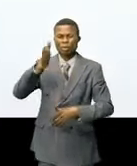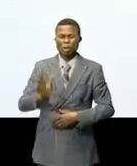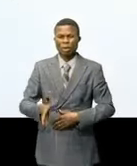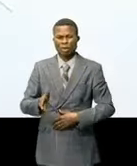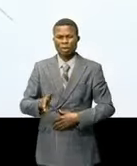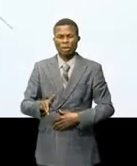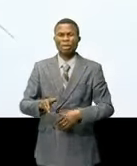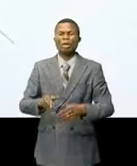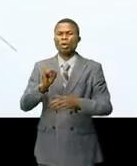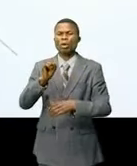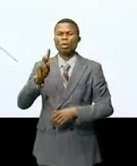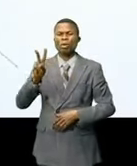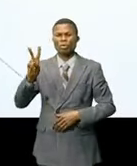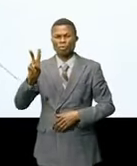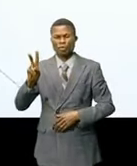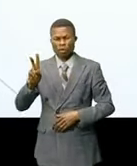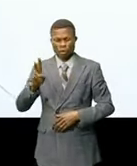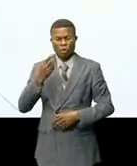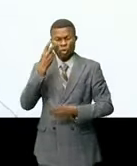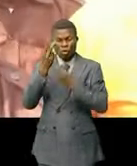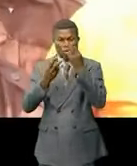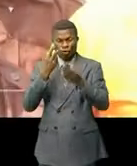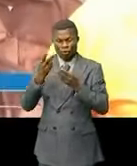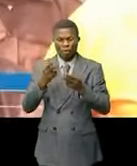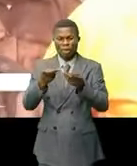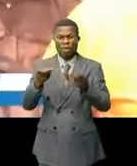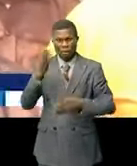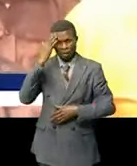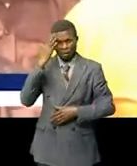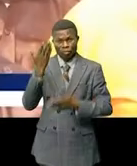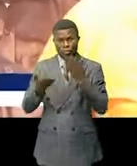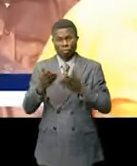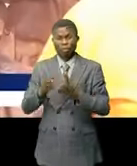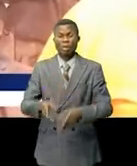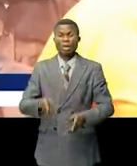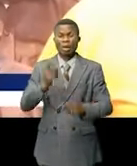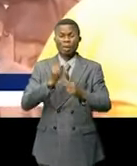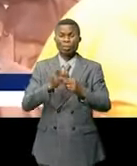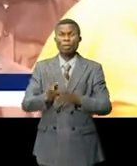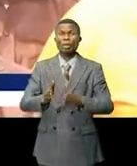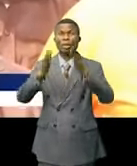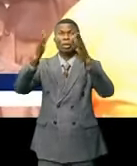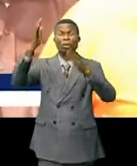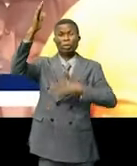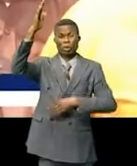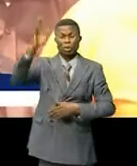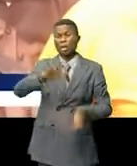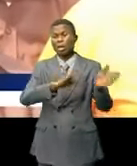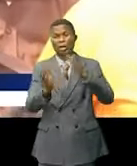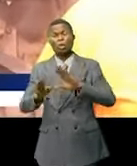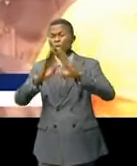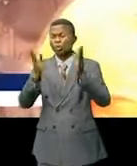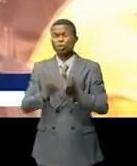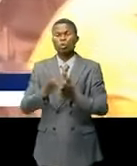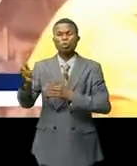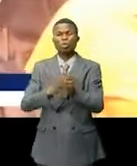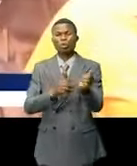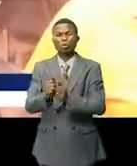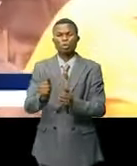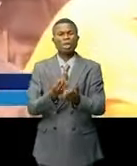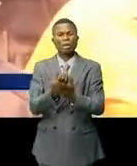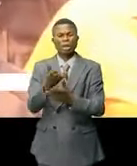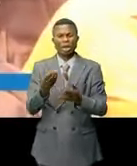de la voirie urbaine pour une visite d'imprégnation. Si arrivé que ce pylône tombe, donc c'est gâchis. Tout ce que le gouvernement a